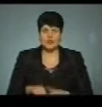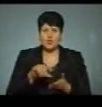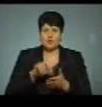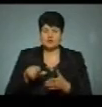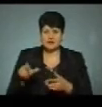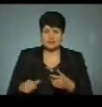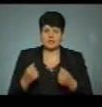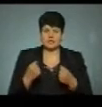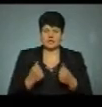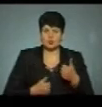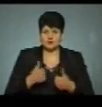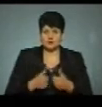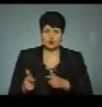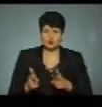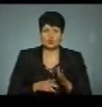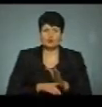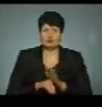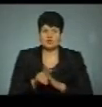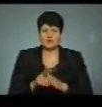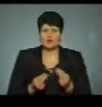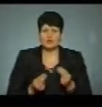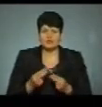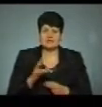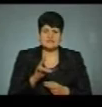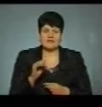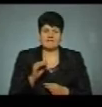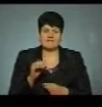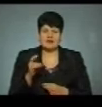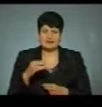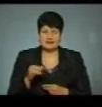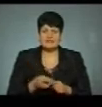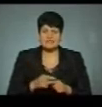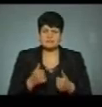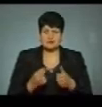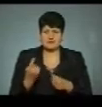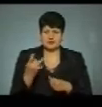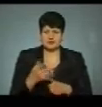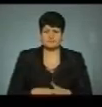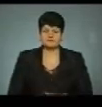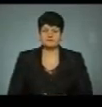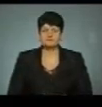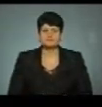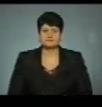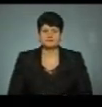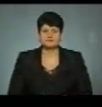Учасники турніру готуються до початку ігор. Назарій Федик на таких змаганнях вперше.